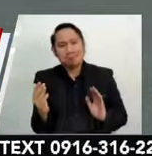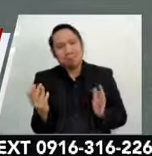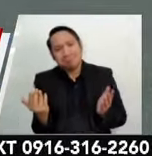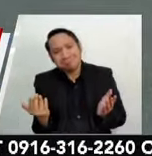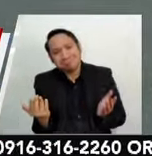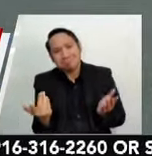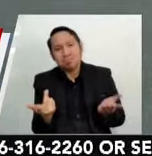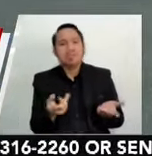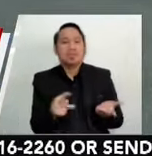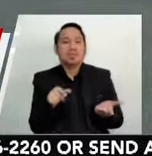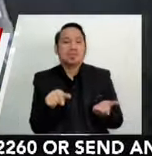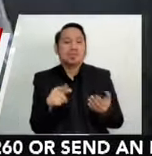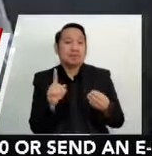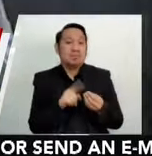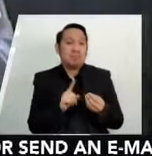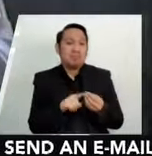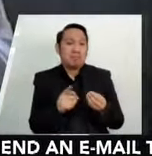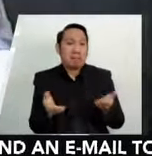hike.